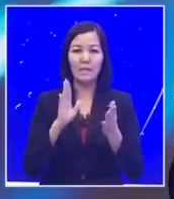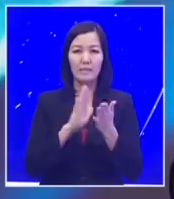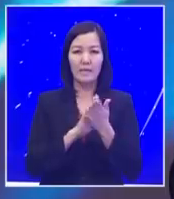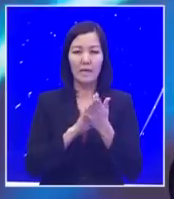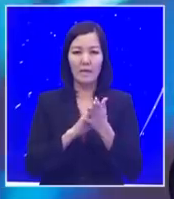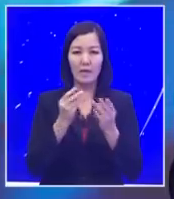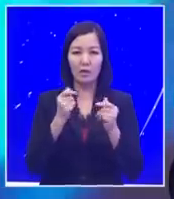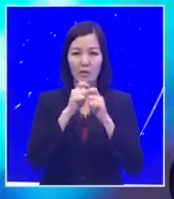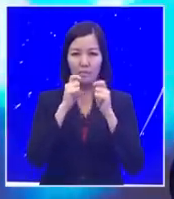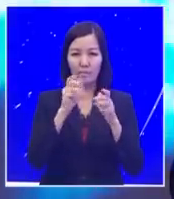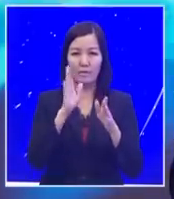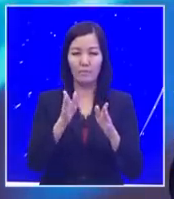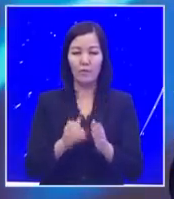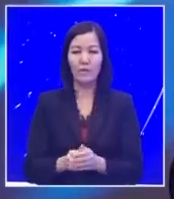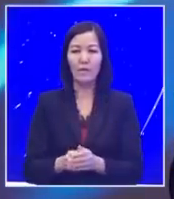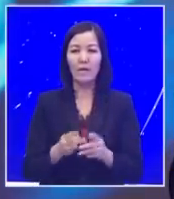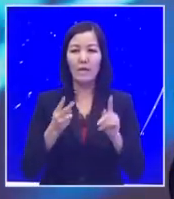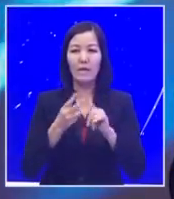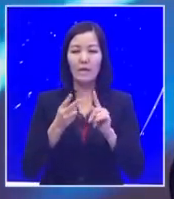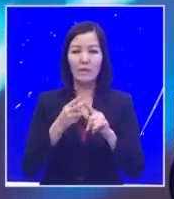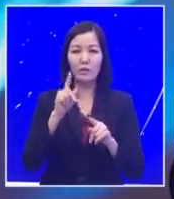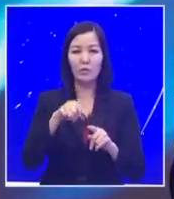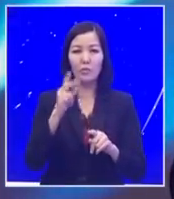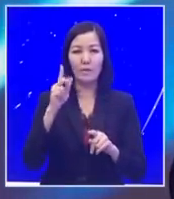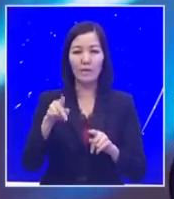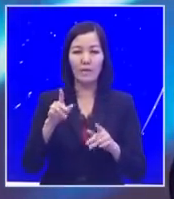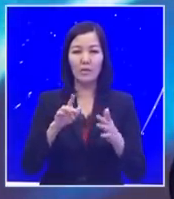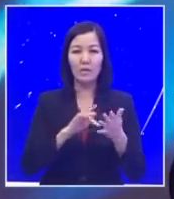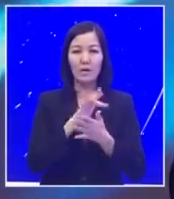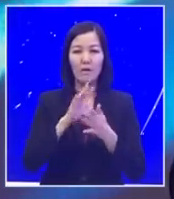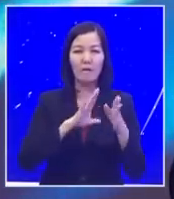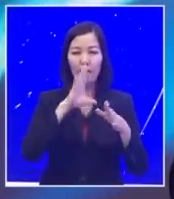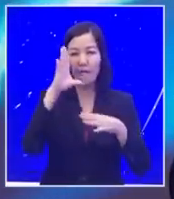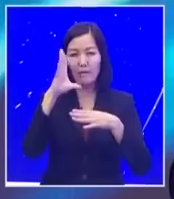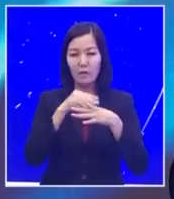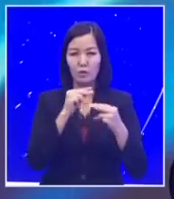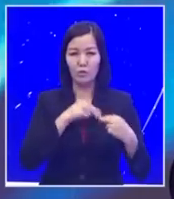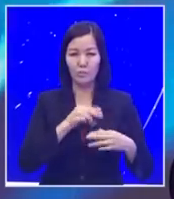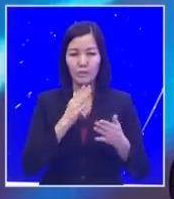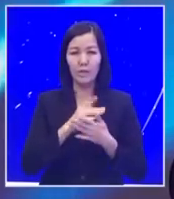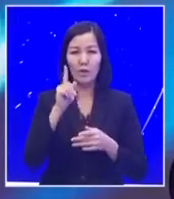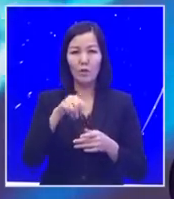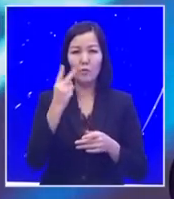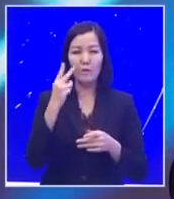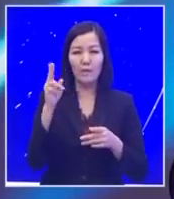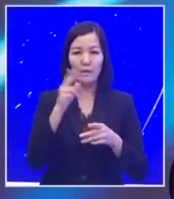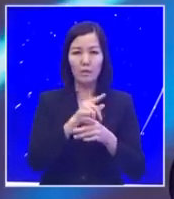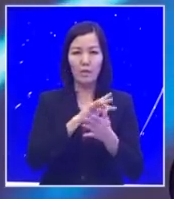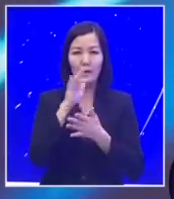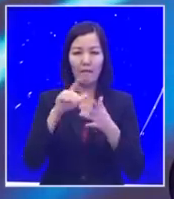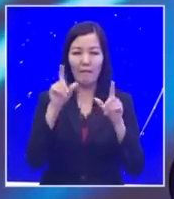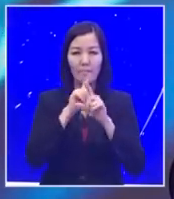беріледі. Екінші, нөмір екінші қалалық емхана тәулік бойы жұмыс жасайды. Нөмір екінші қалалық емхана